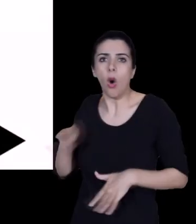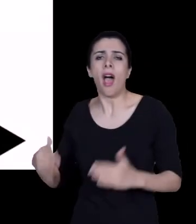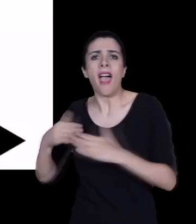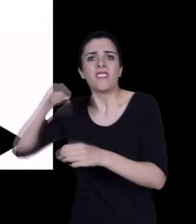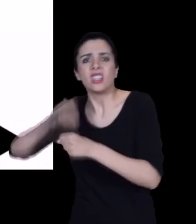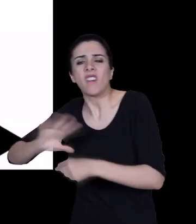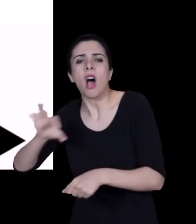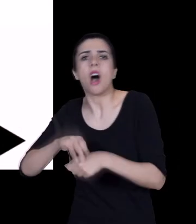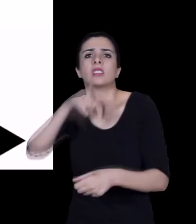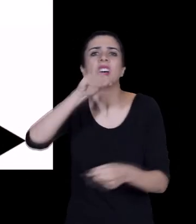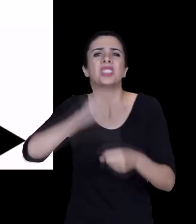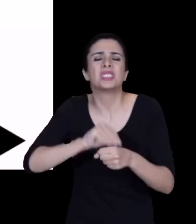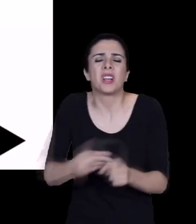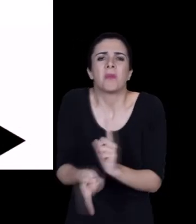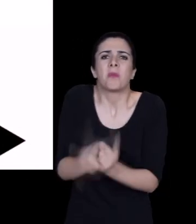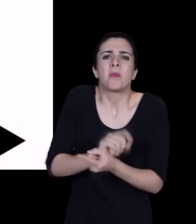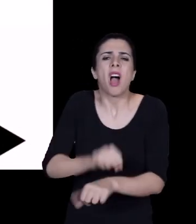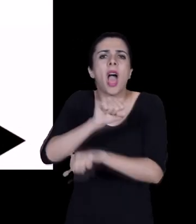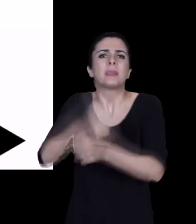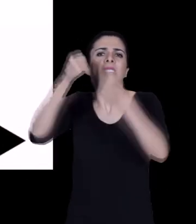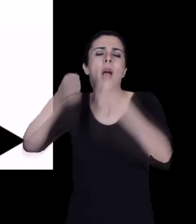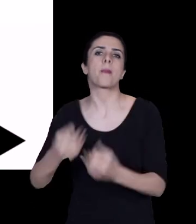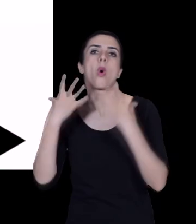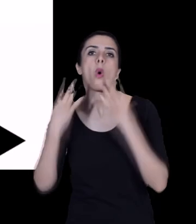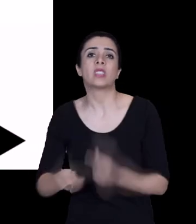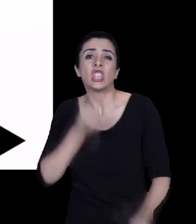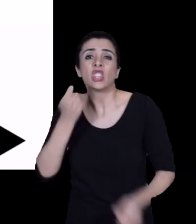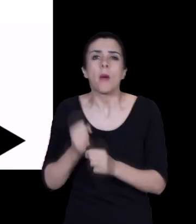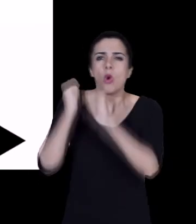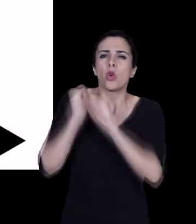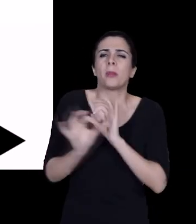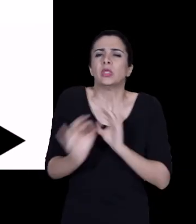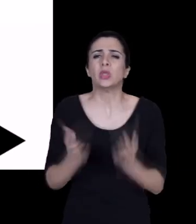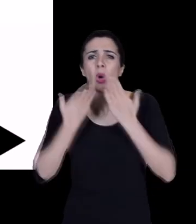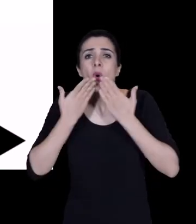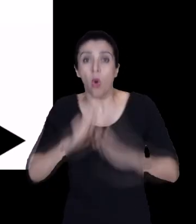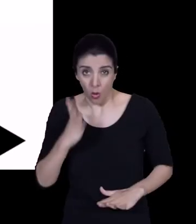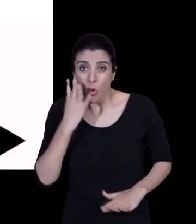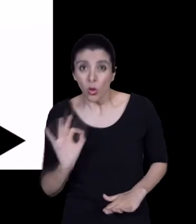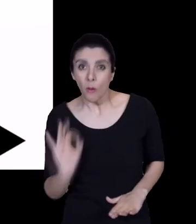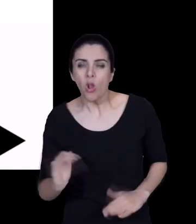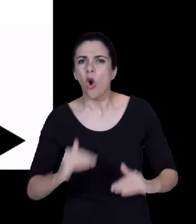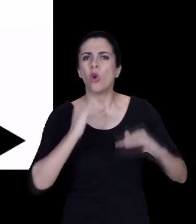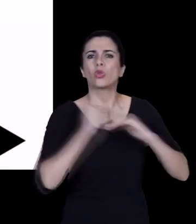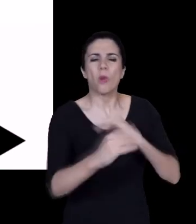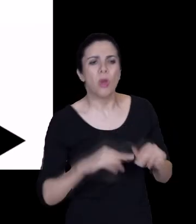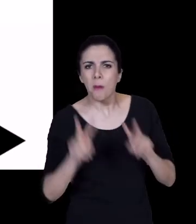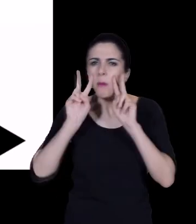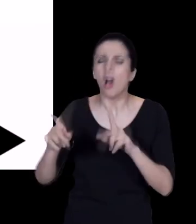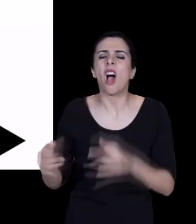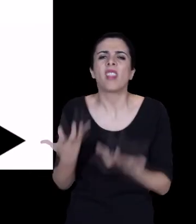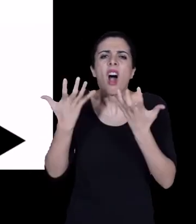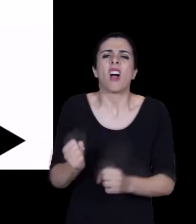sakatlar eve veya hastane, klinik gibi kurumlara mahkum bırakıldı. Çalışma yükümlülüklerini yerine getiremeyince de toplumun